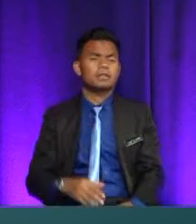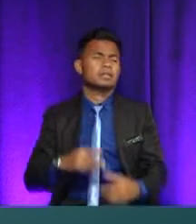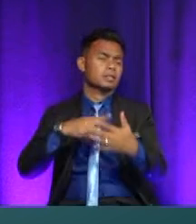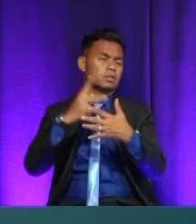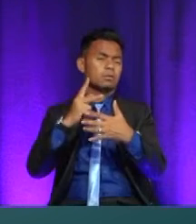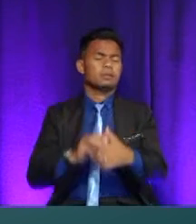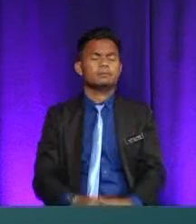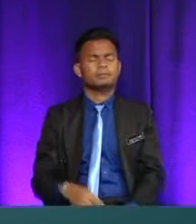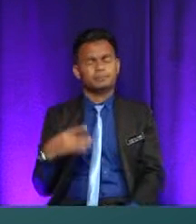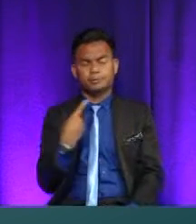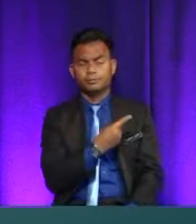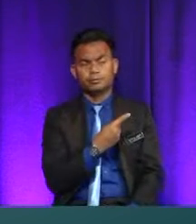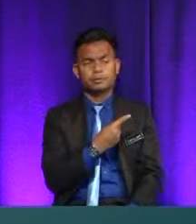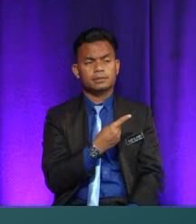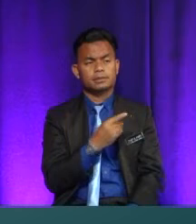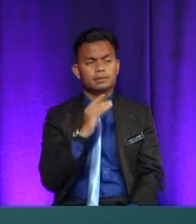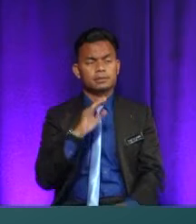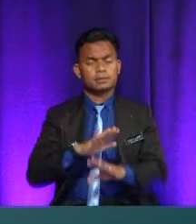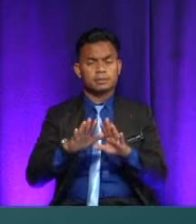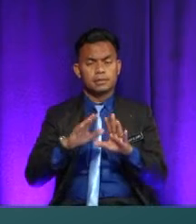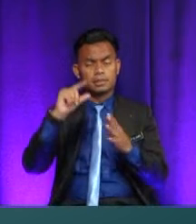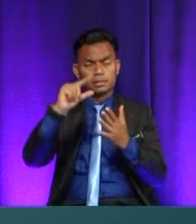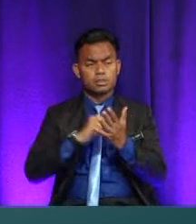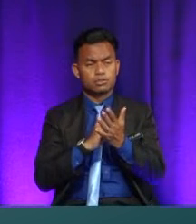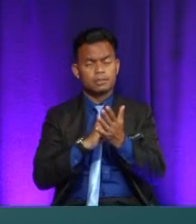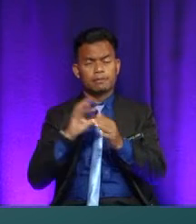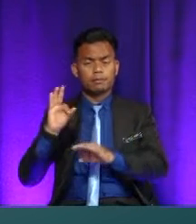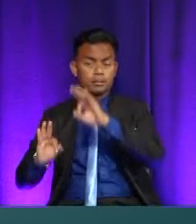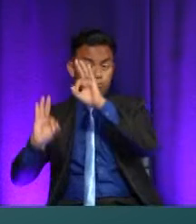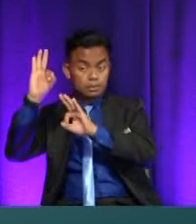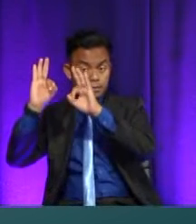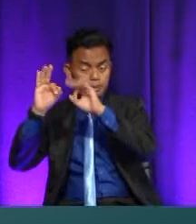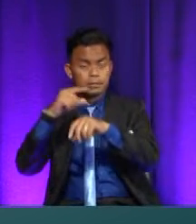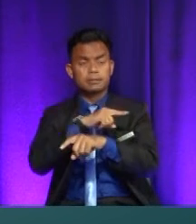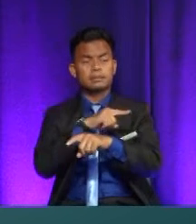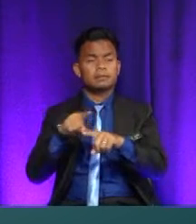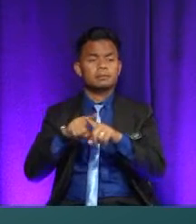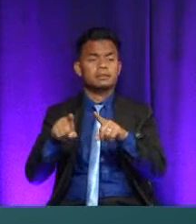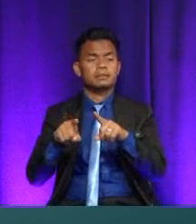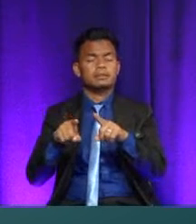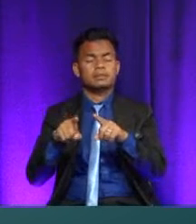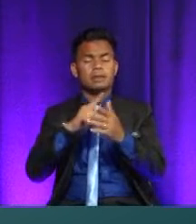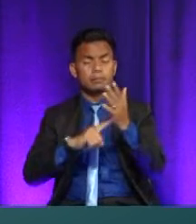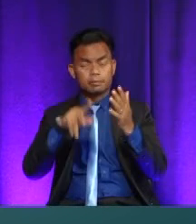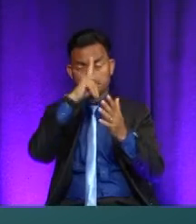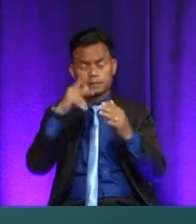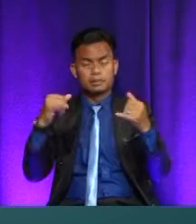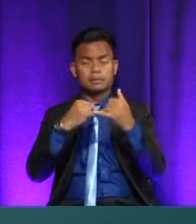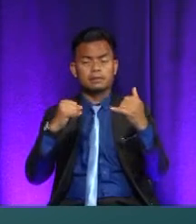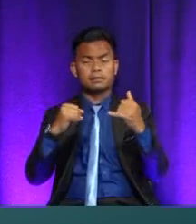Panjang gelombang kaitan panjang gelombang dengan frekuensi ini dengan hati-hati ya